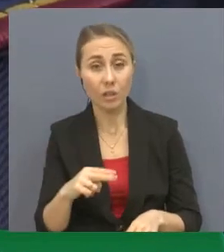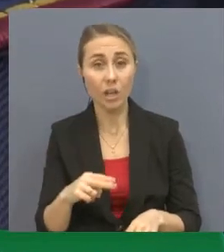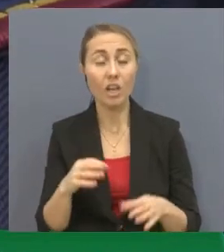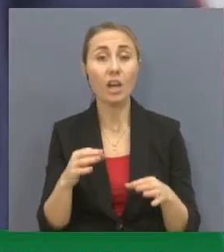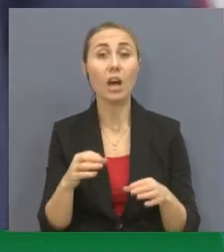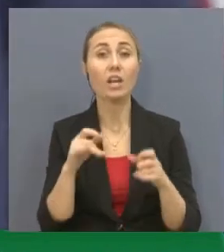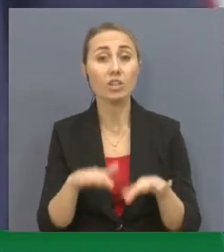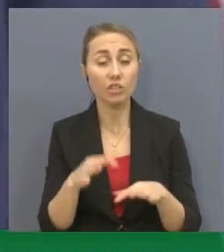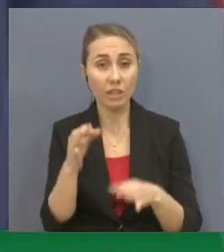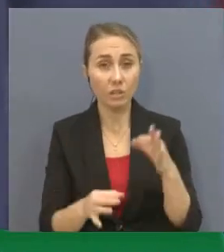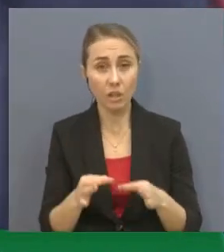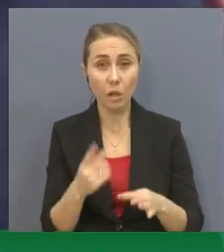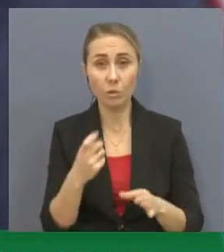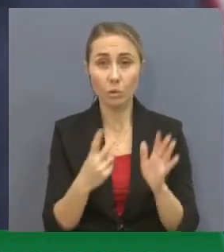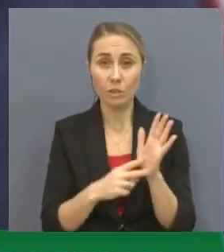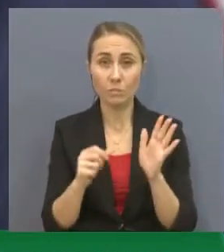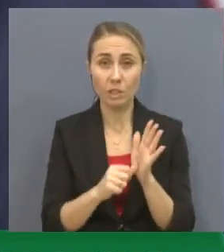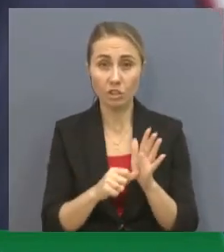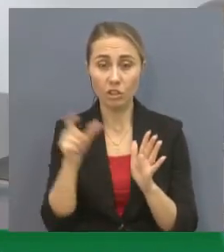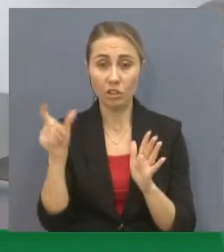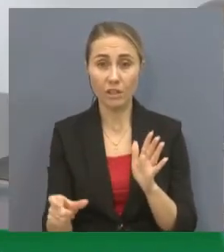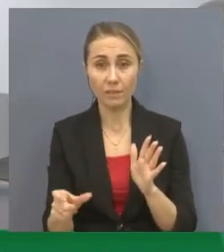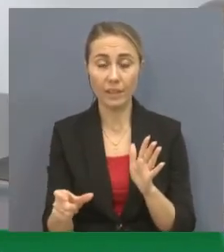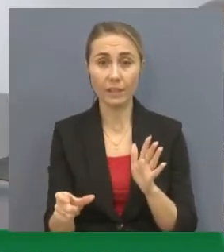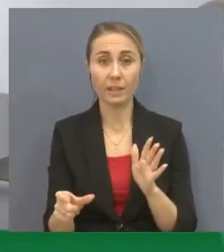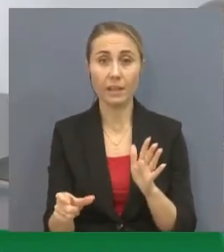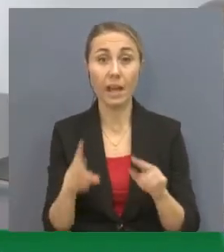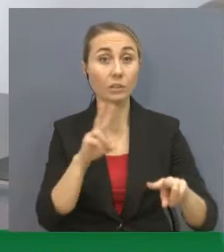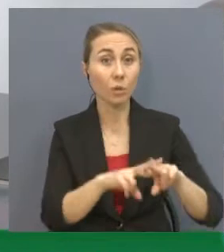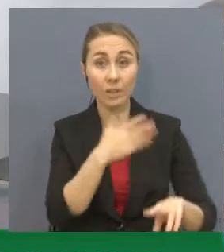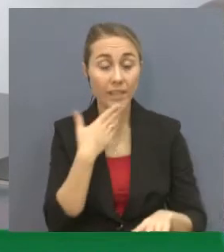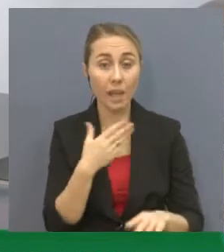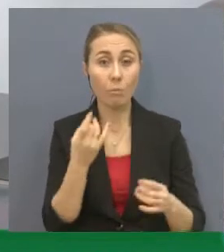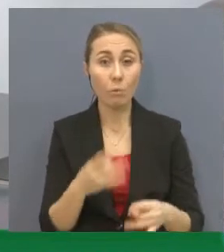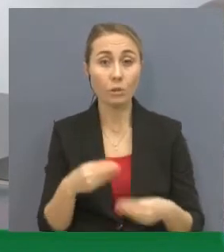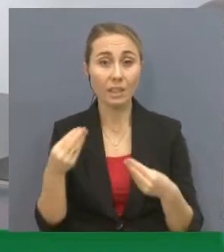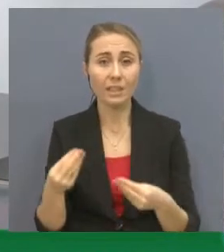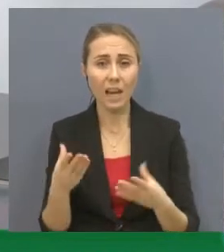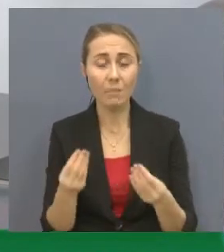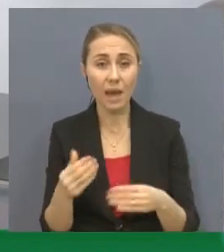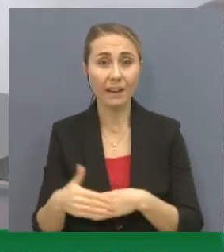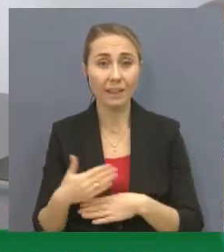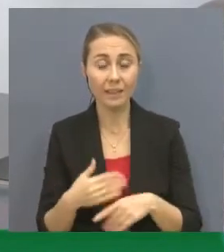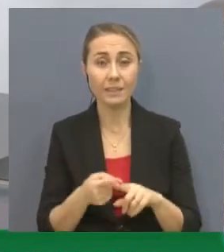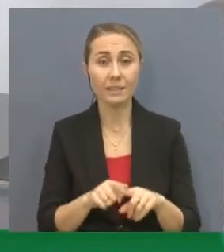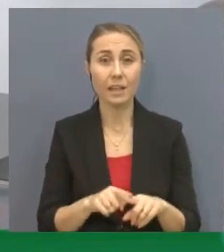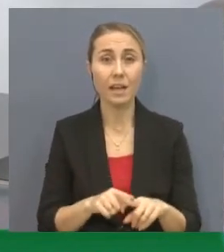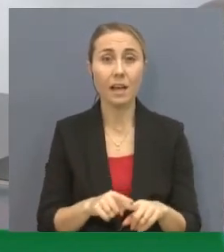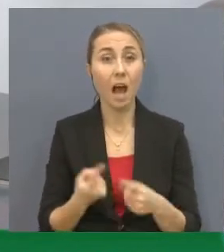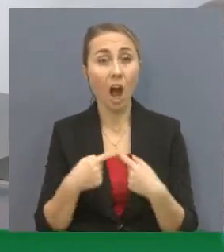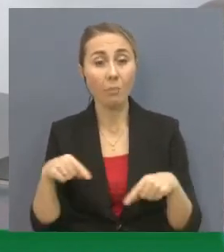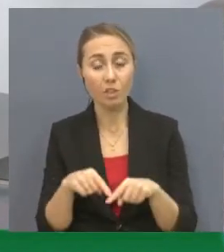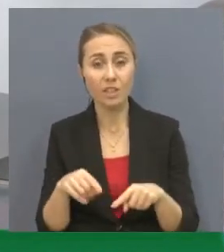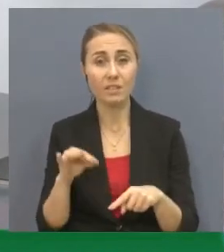отбывают наказание 176 осужденных из них имеются осуждены и которые взрослые украины уклоняются от общественно рвут